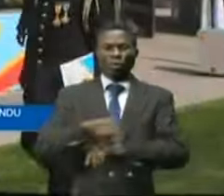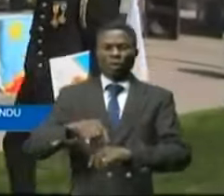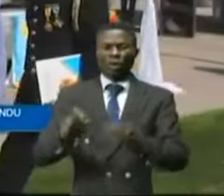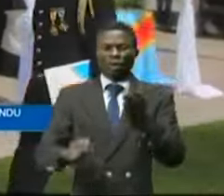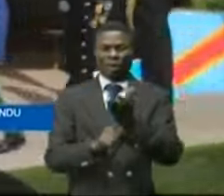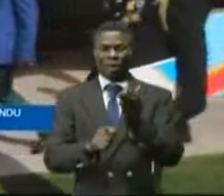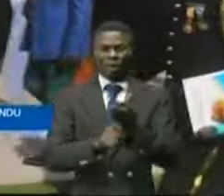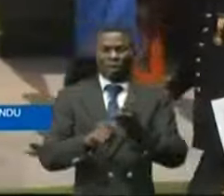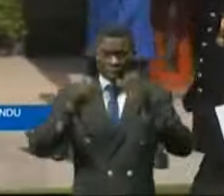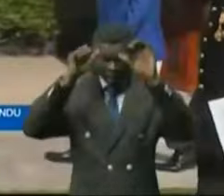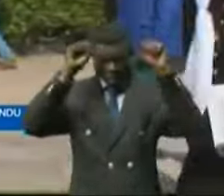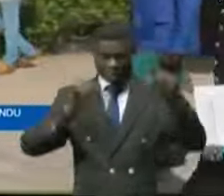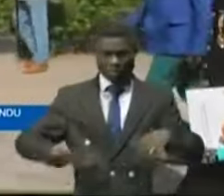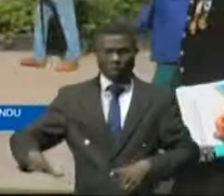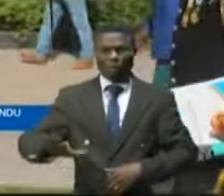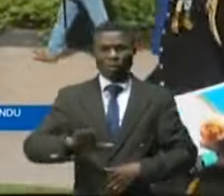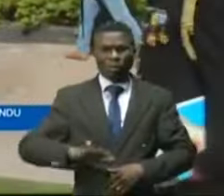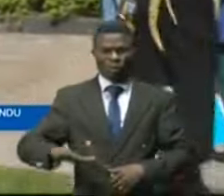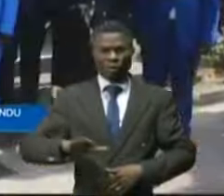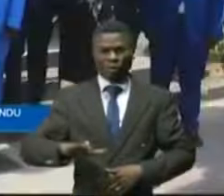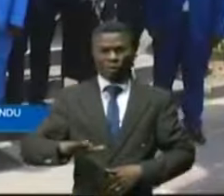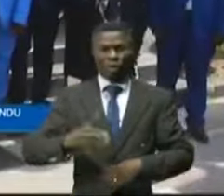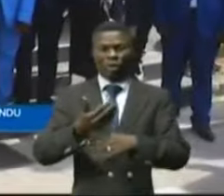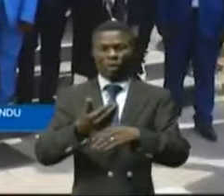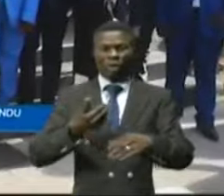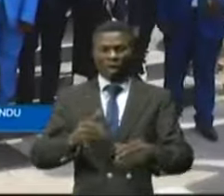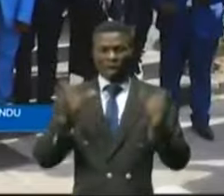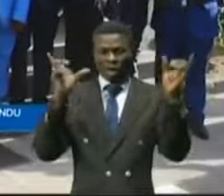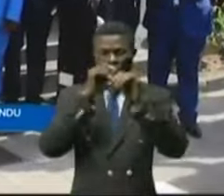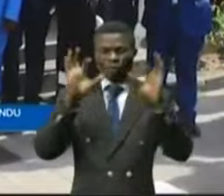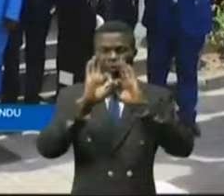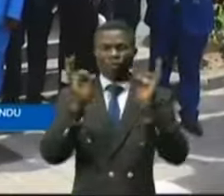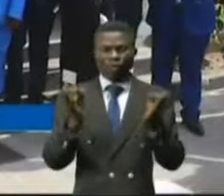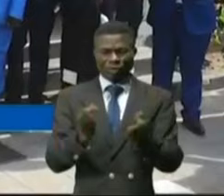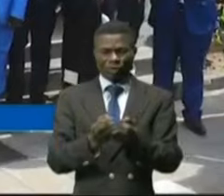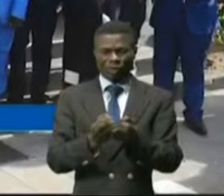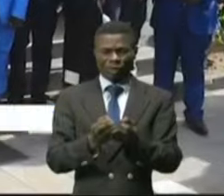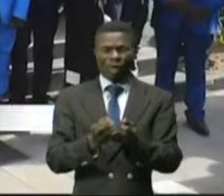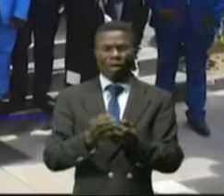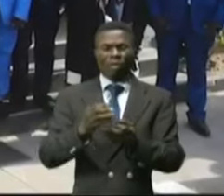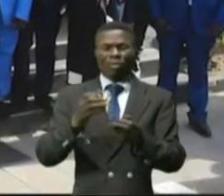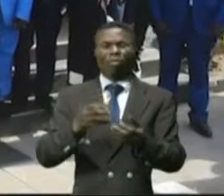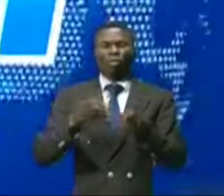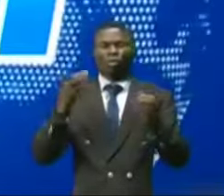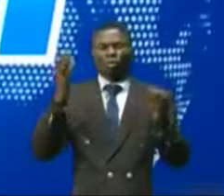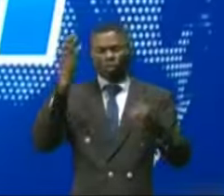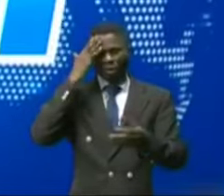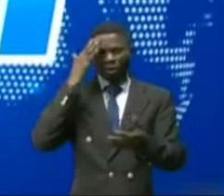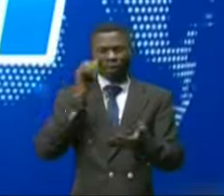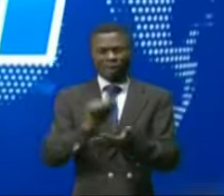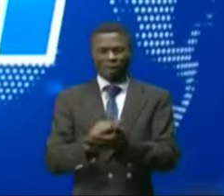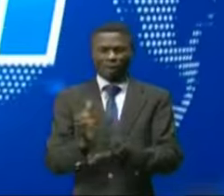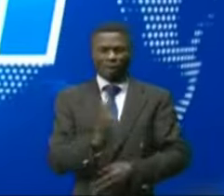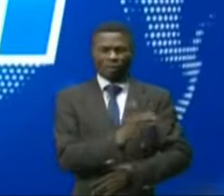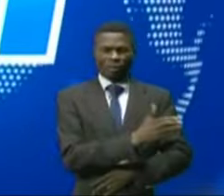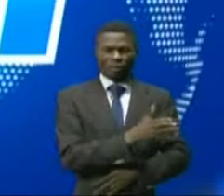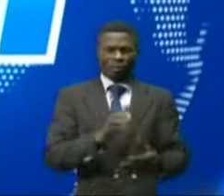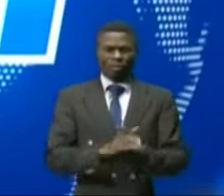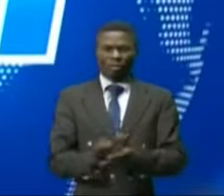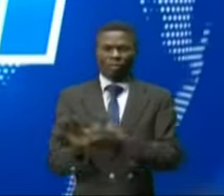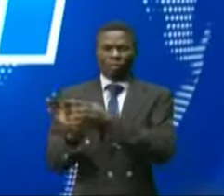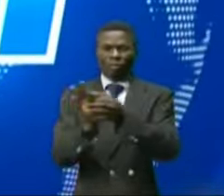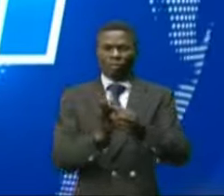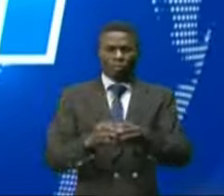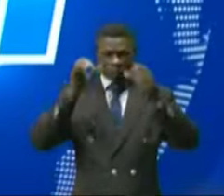de la présidence de la République avant la photo de famille pour immortaliser ce moment. La